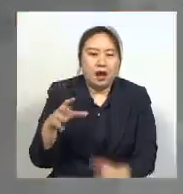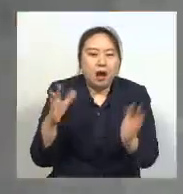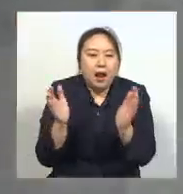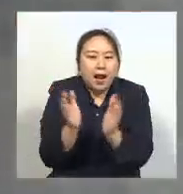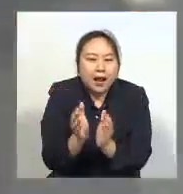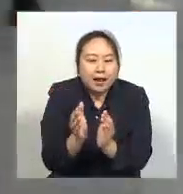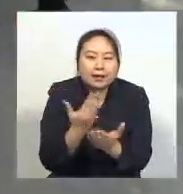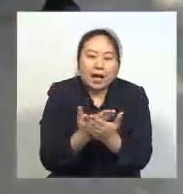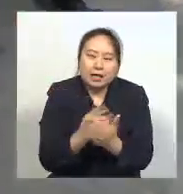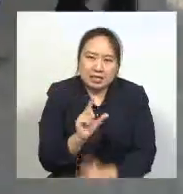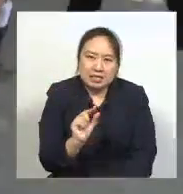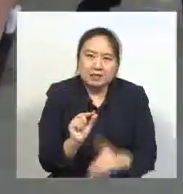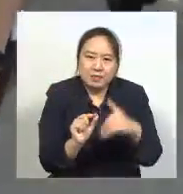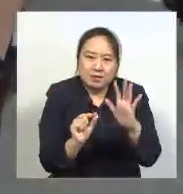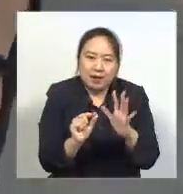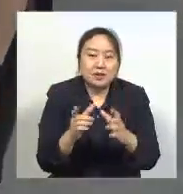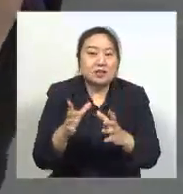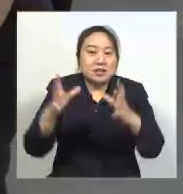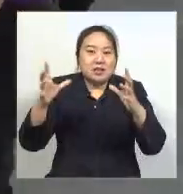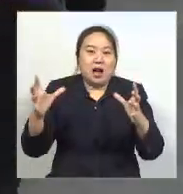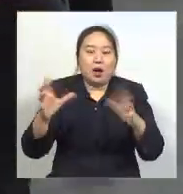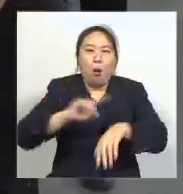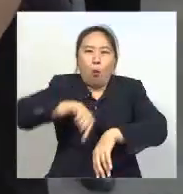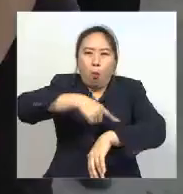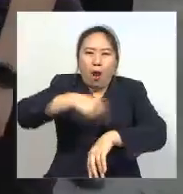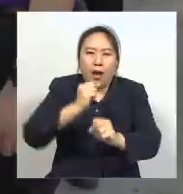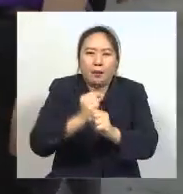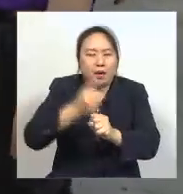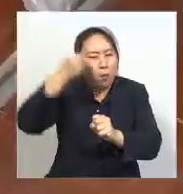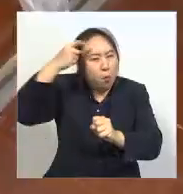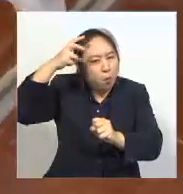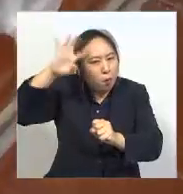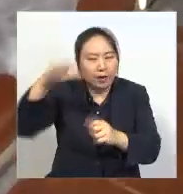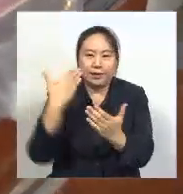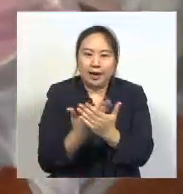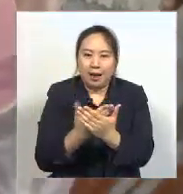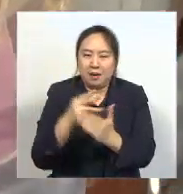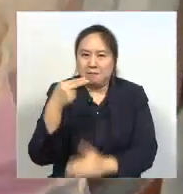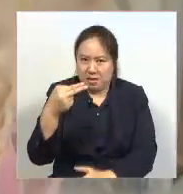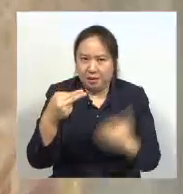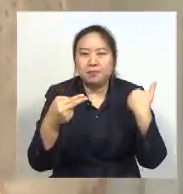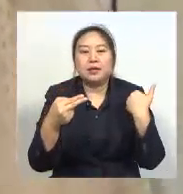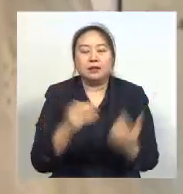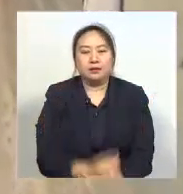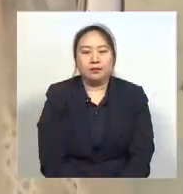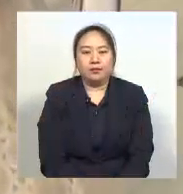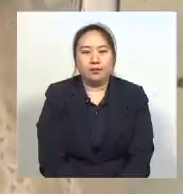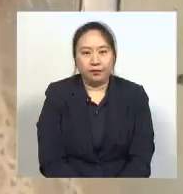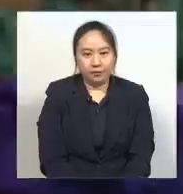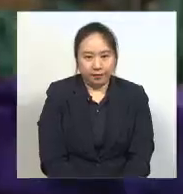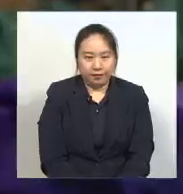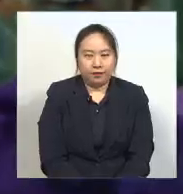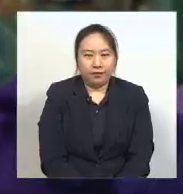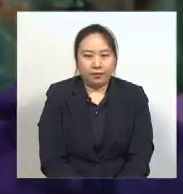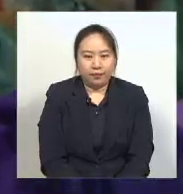ราคาเริ่มต้นเพียง20บาทและขนาดใหญ่ที่ต้องใช้เวลาในการประดิษฐ์หลายวันมีราคาถึงหลักหมื่นบาท ก็สืบทอดมันก็คง